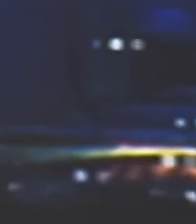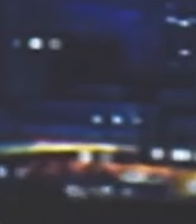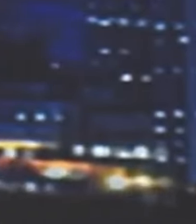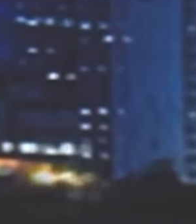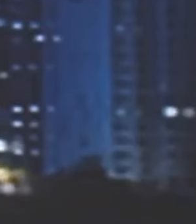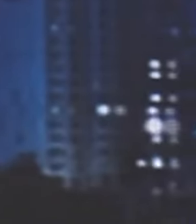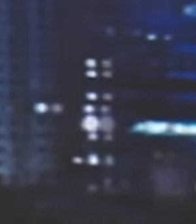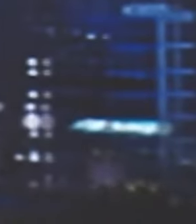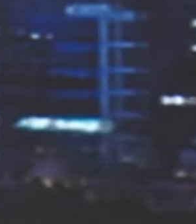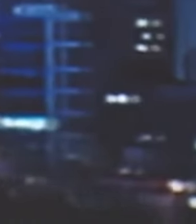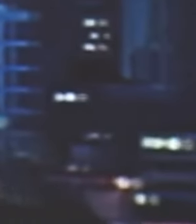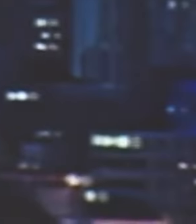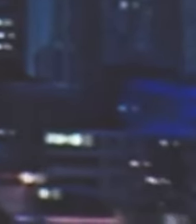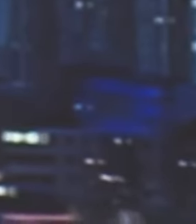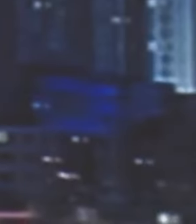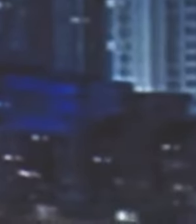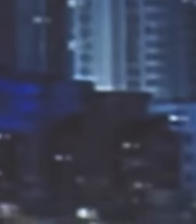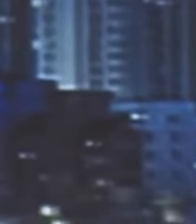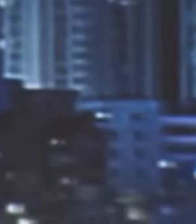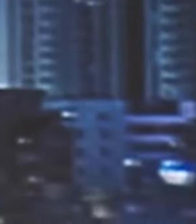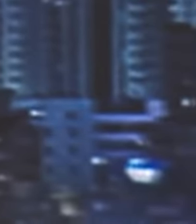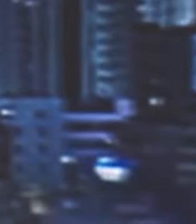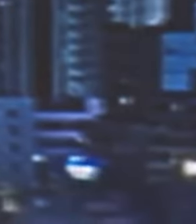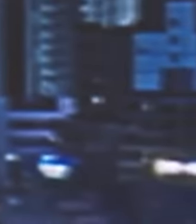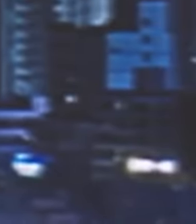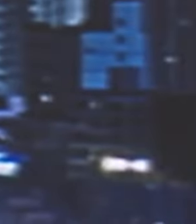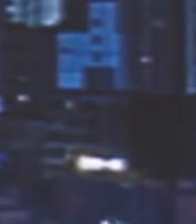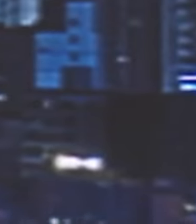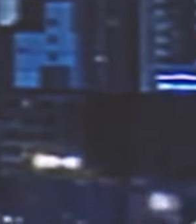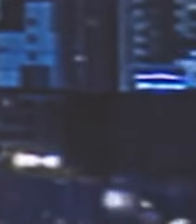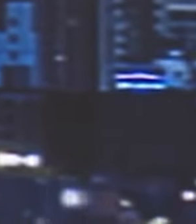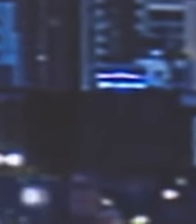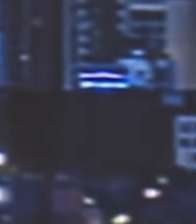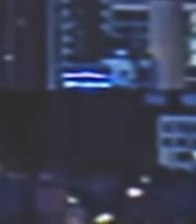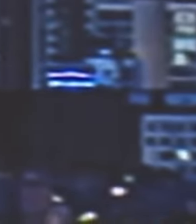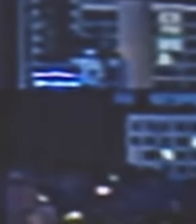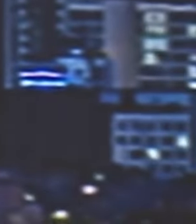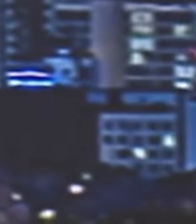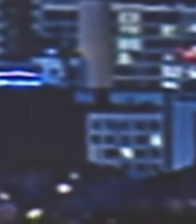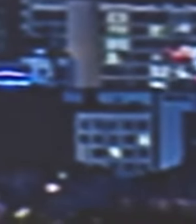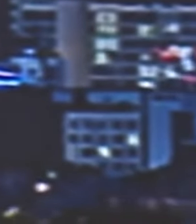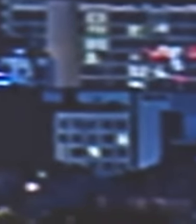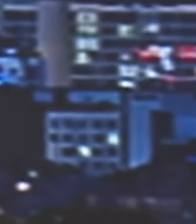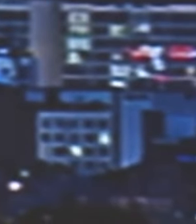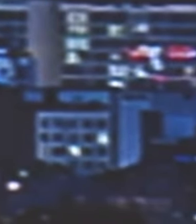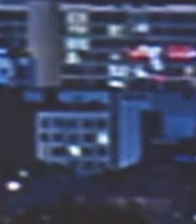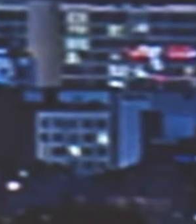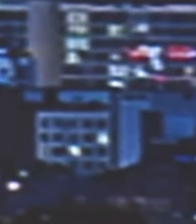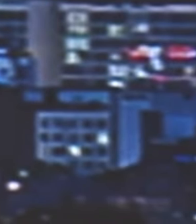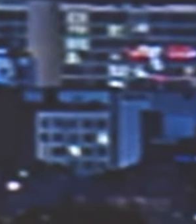JTBC 뉴스를 시청해주신 여러분 고맙습니다. 저희는 저녁 6시 50분 뉴스룸에서 뵙겠습니다.